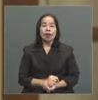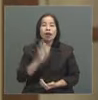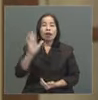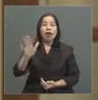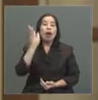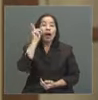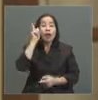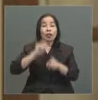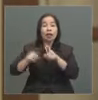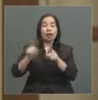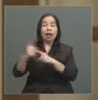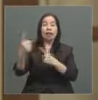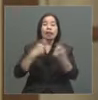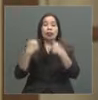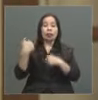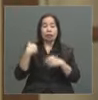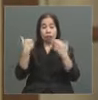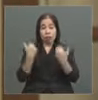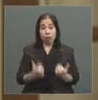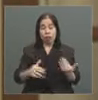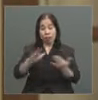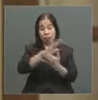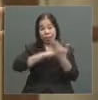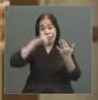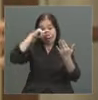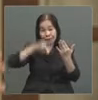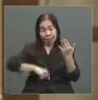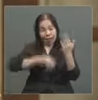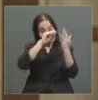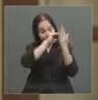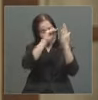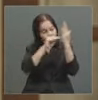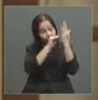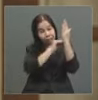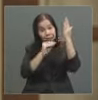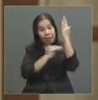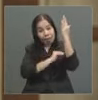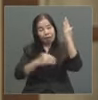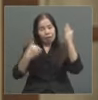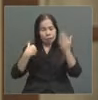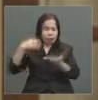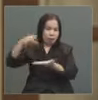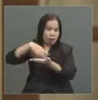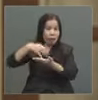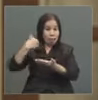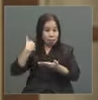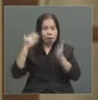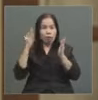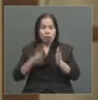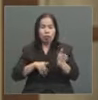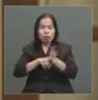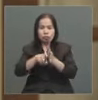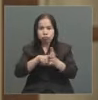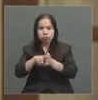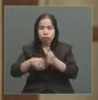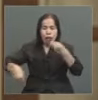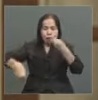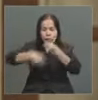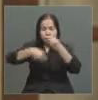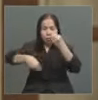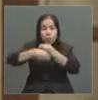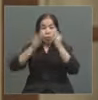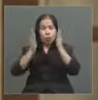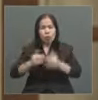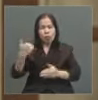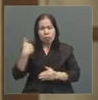นะคะว่าตอนนี้เนี่ยสถานการณ์ของไทยแต่ละพื้นที่แต่ละจังหวัดเนี่ยเขามีการรายงานผู้ติดเชื้อรายใหม่ทุกวันอย่างต่อเนื่อง